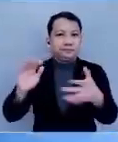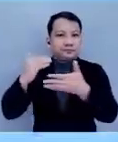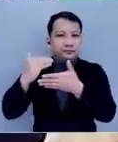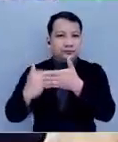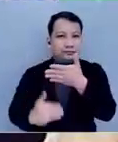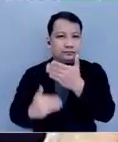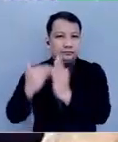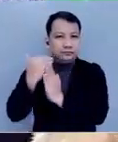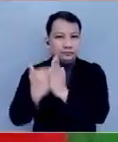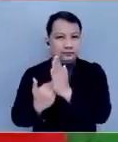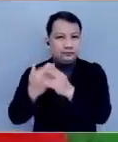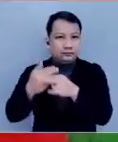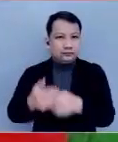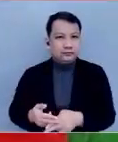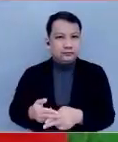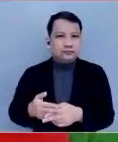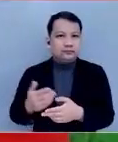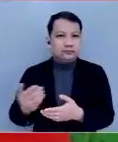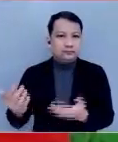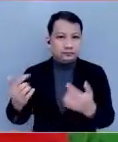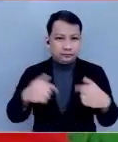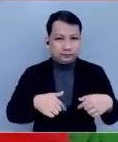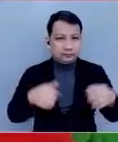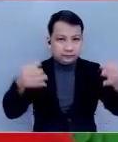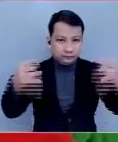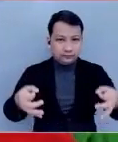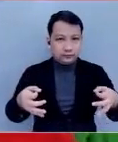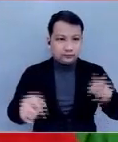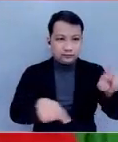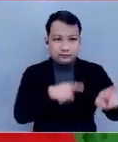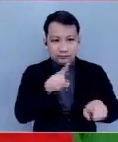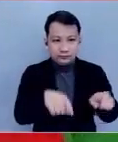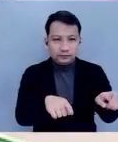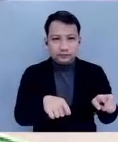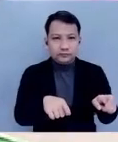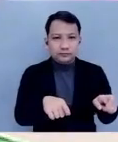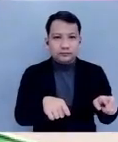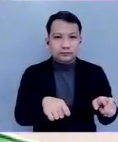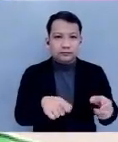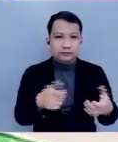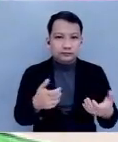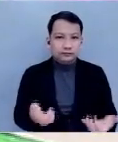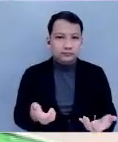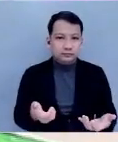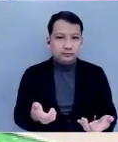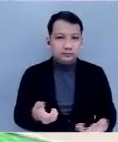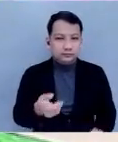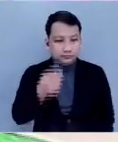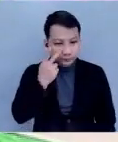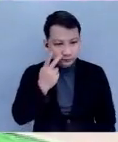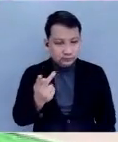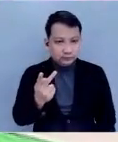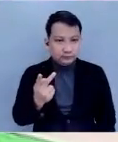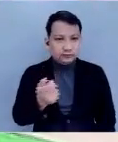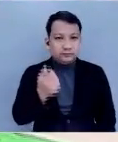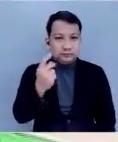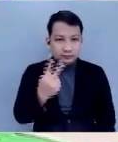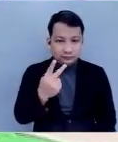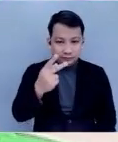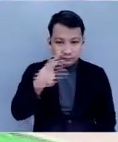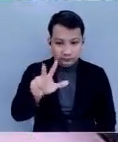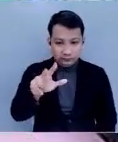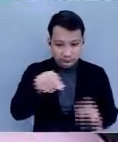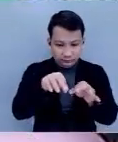ang mangyayari, pupunta sila dito sa covered court, magtatanong ng ilang kanilang presinto na yung iba makikita pa sa second or third floor.